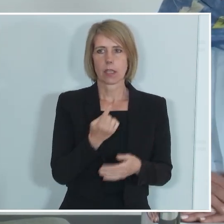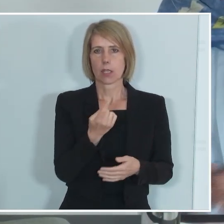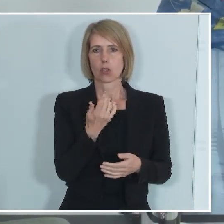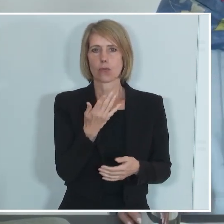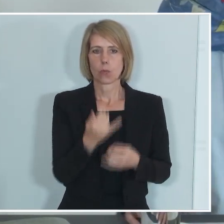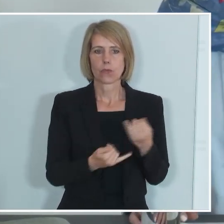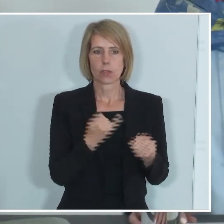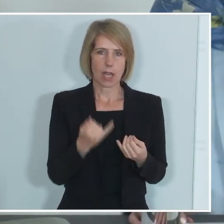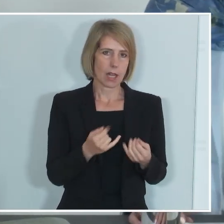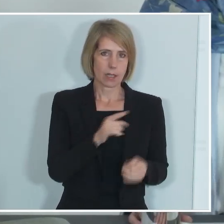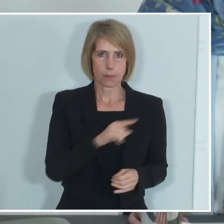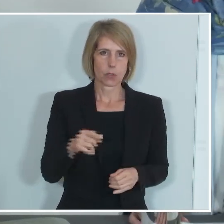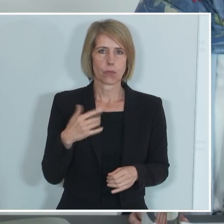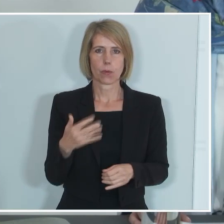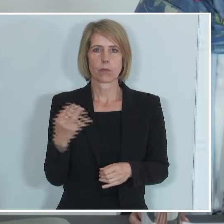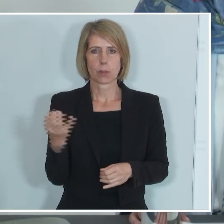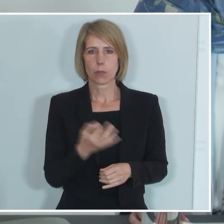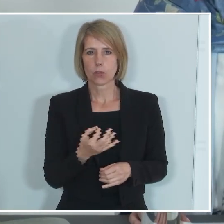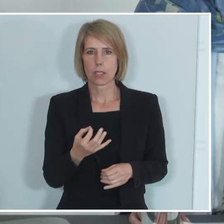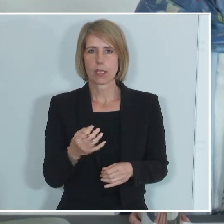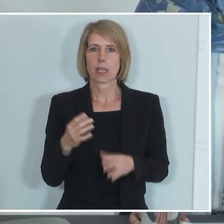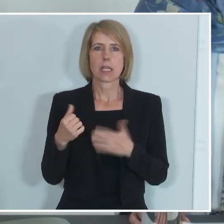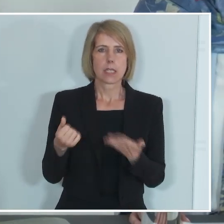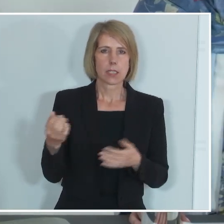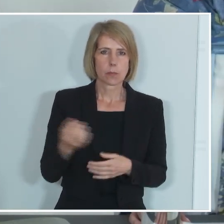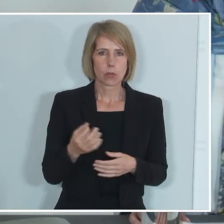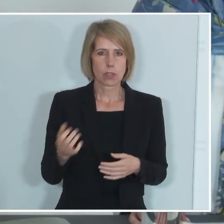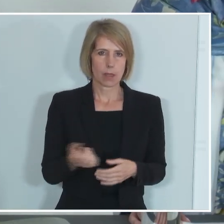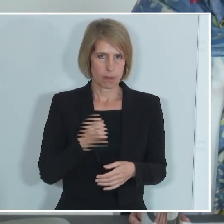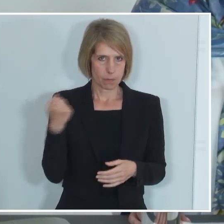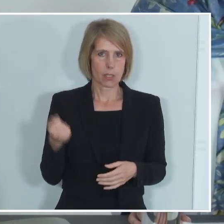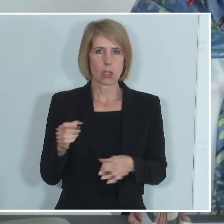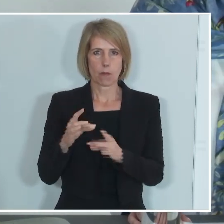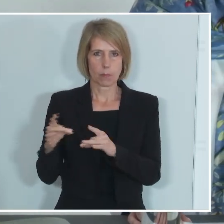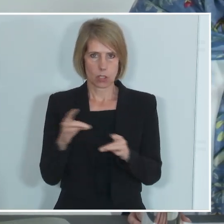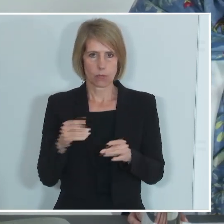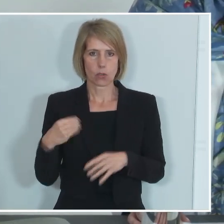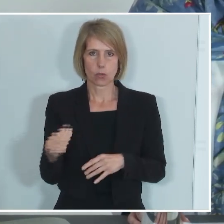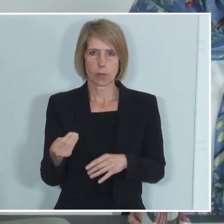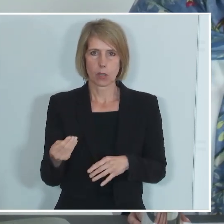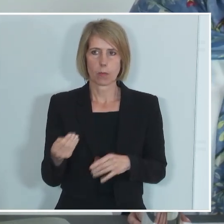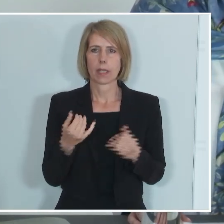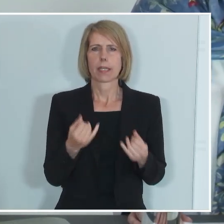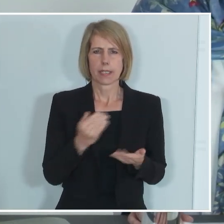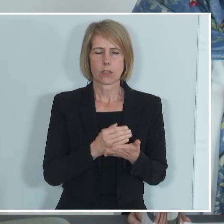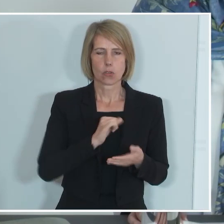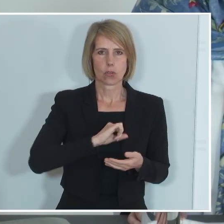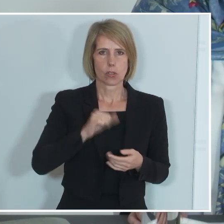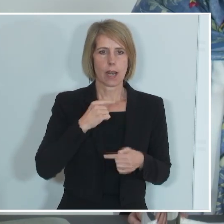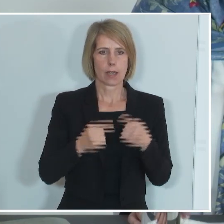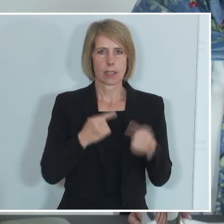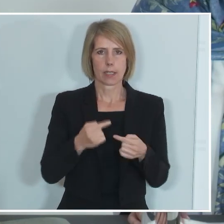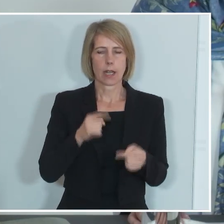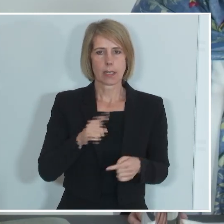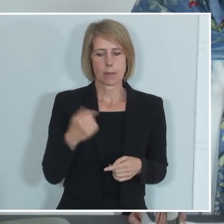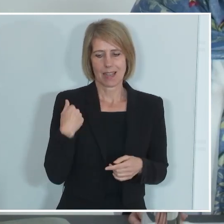bis 50-60% Beschäftigungsquote erreicht wurde. Jetzt brauchen wir 2 Jahre dafür, aber es stimmt, die Zahl ist gestiegen in den letzten